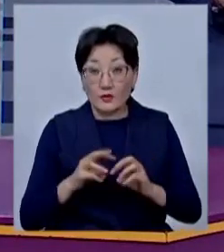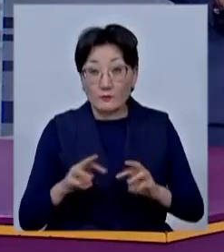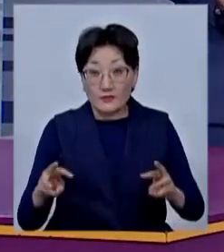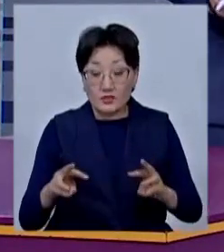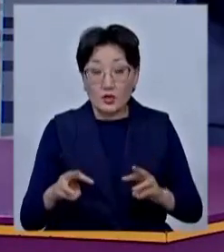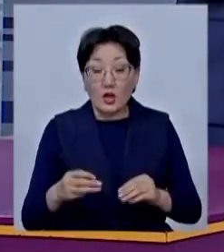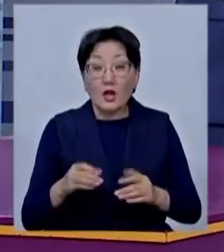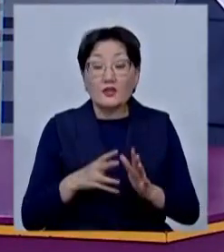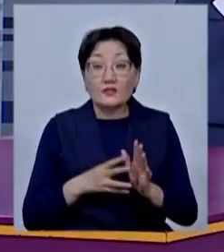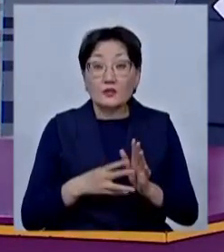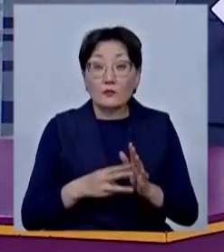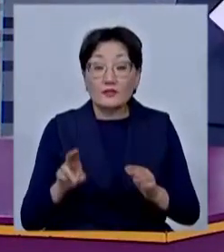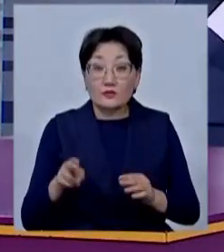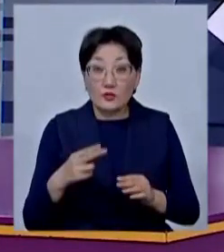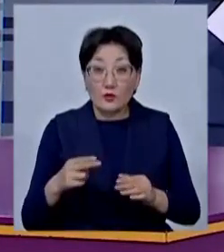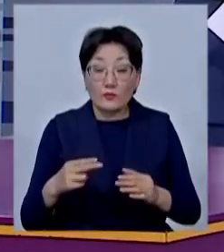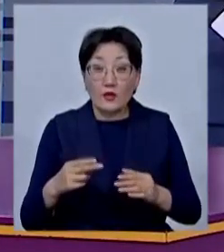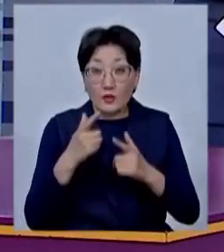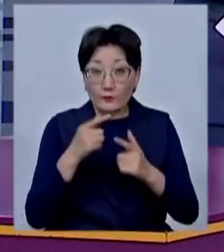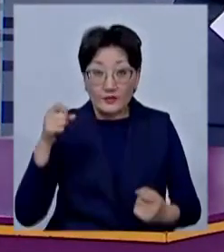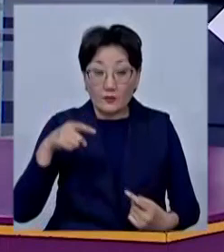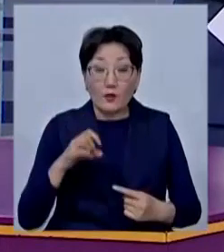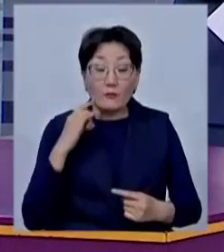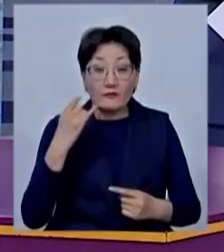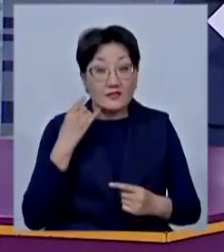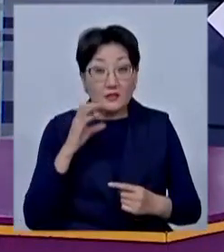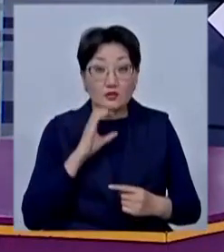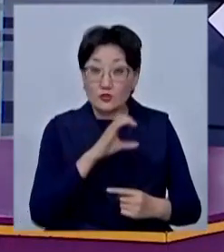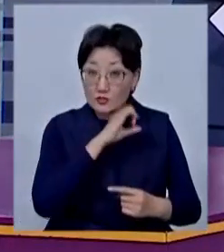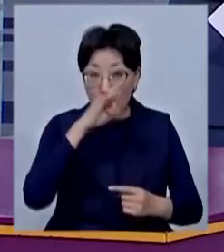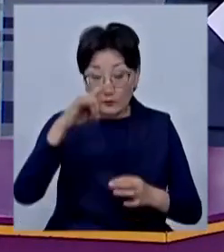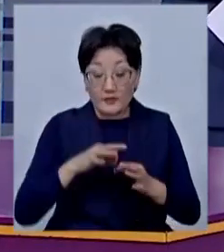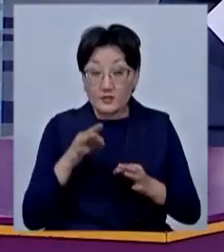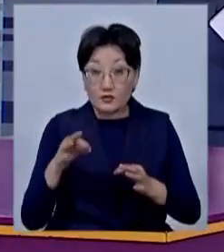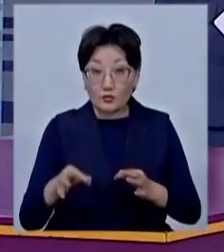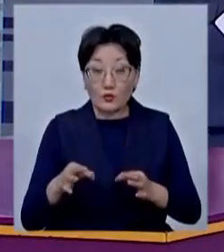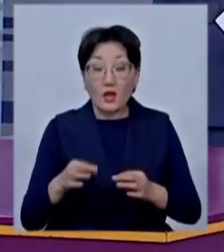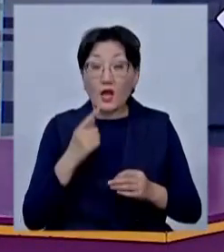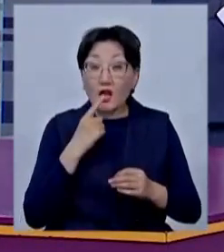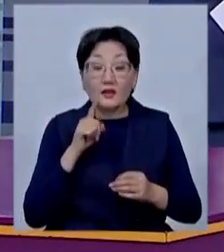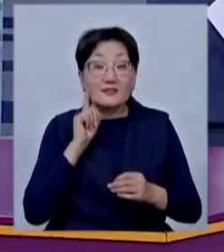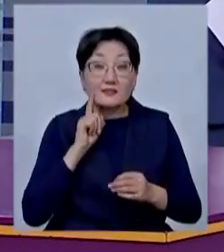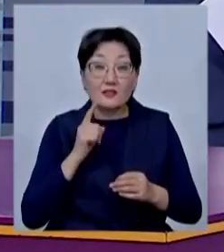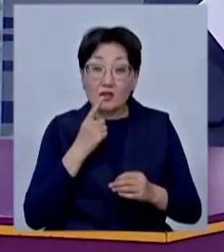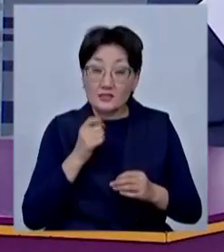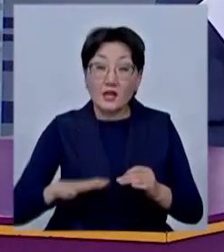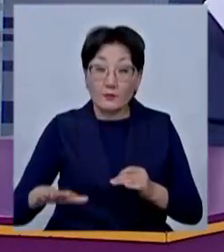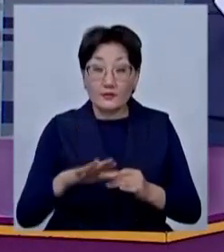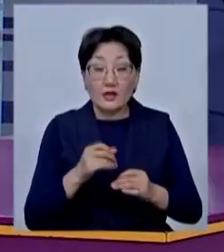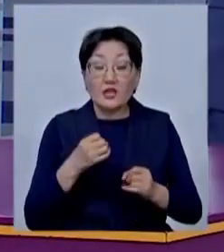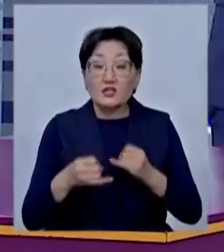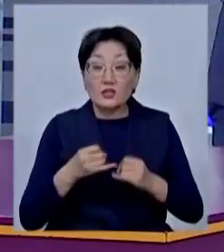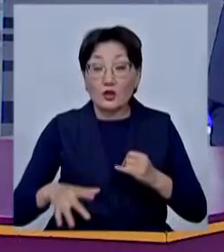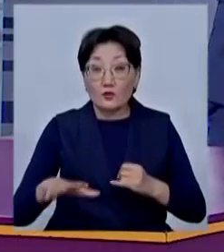министрлігінің 8 желтоқсандағы деректері бойынша Павлодар және солтүстік Қазақстан облыстары қызыл аймақта орналасқан.